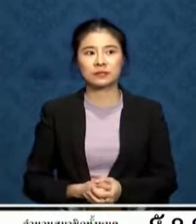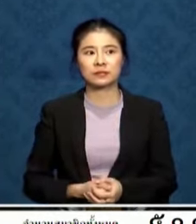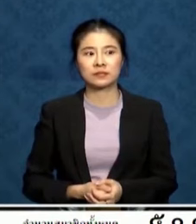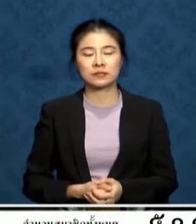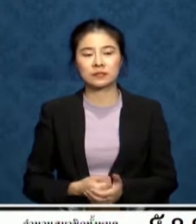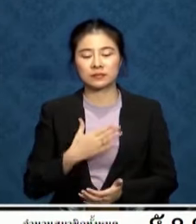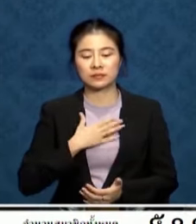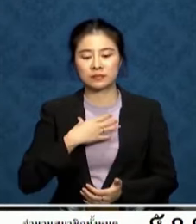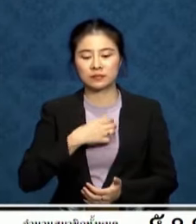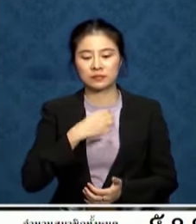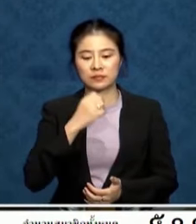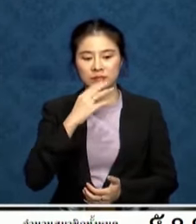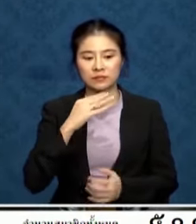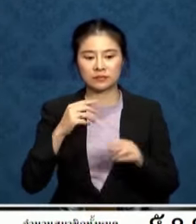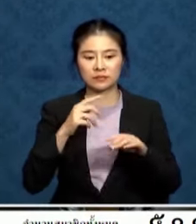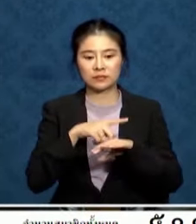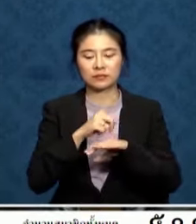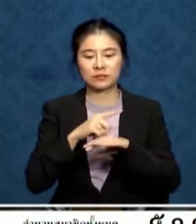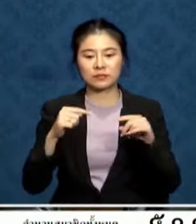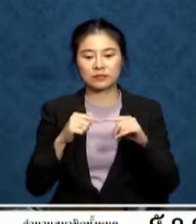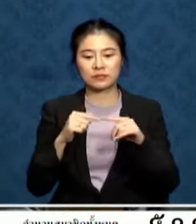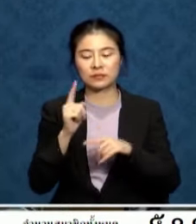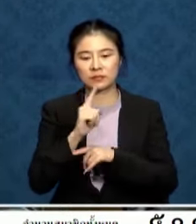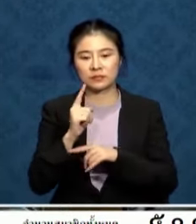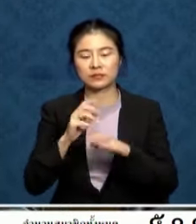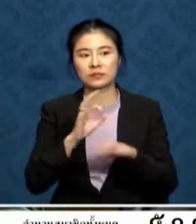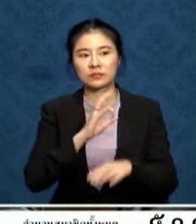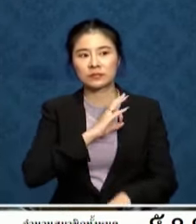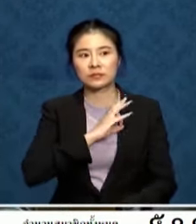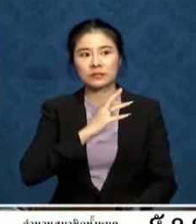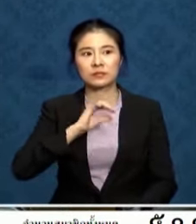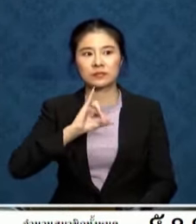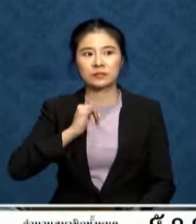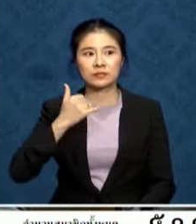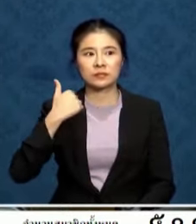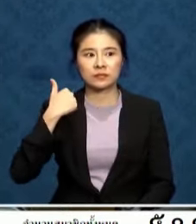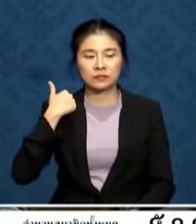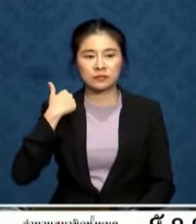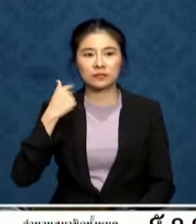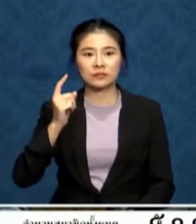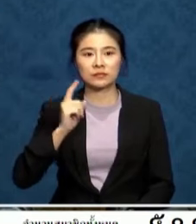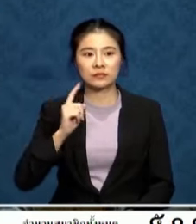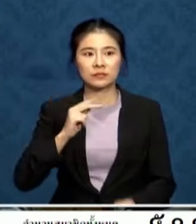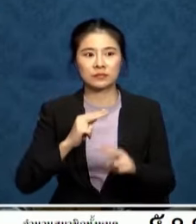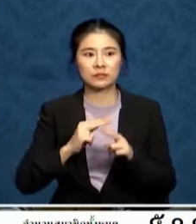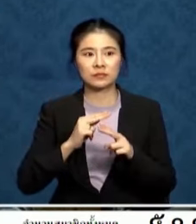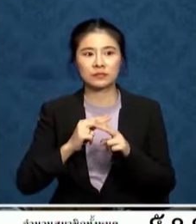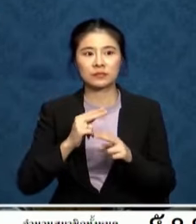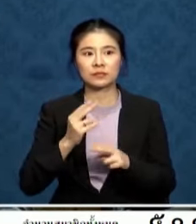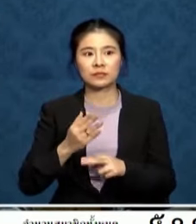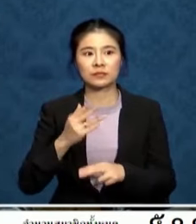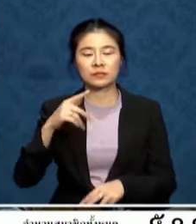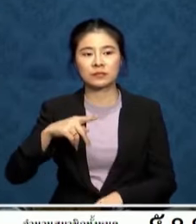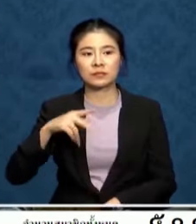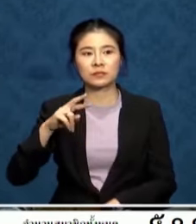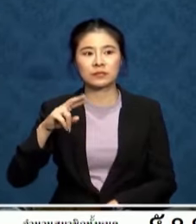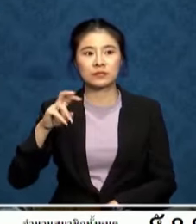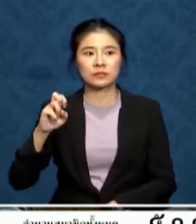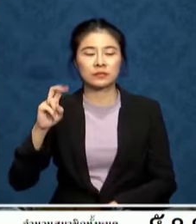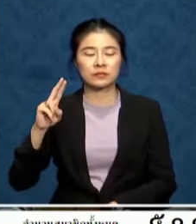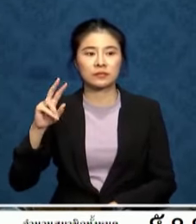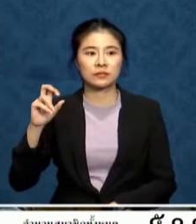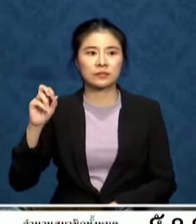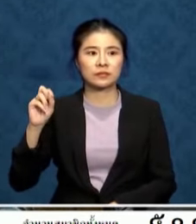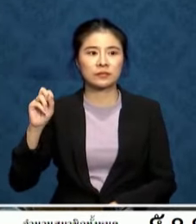ากจะเรียนกับท่านประธานนิดเดียวครับว่ามีเพื่อนสมาชิกหลายท่านเมื่อสักครู่นี้แม้กระทั่งคุณไอติมคุณผลิตเองก็ยังเหมือน